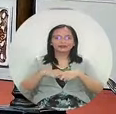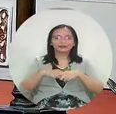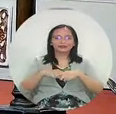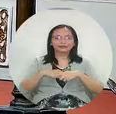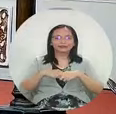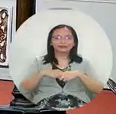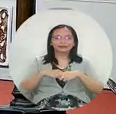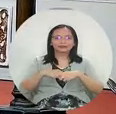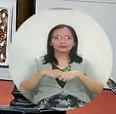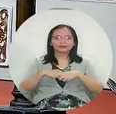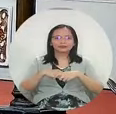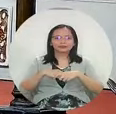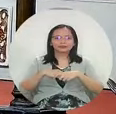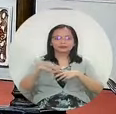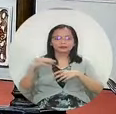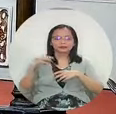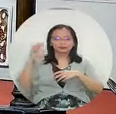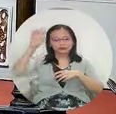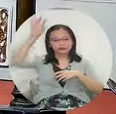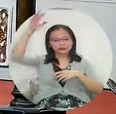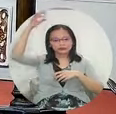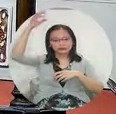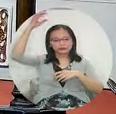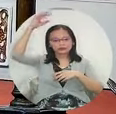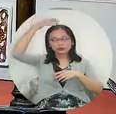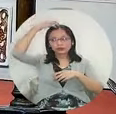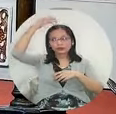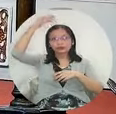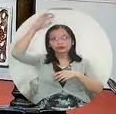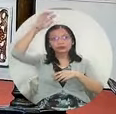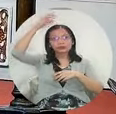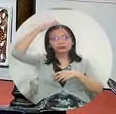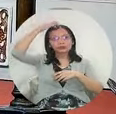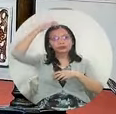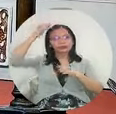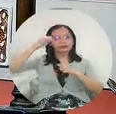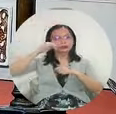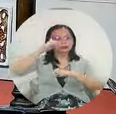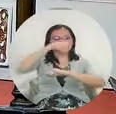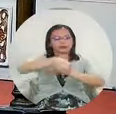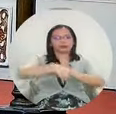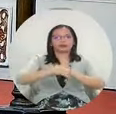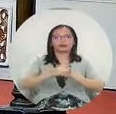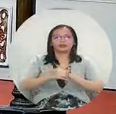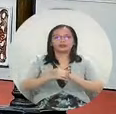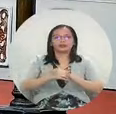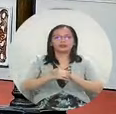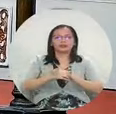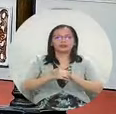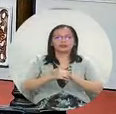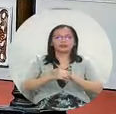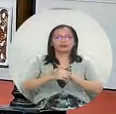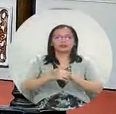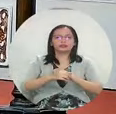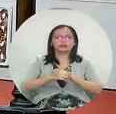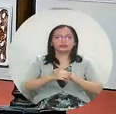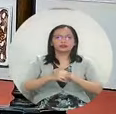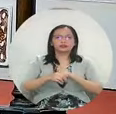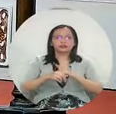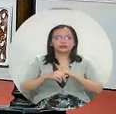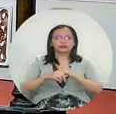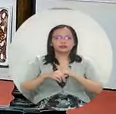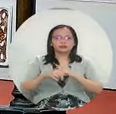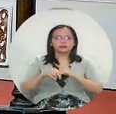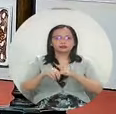unang Baptist. Giimbitar sa Muslim ang Baptist. Ha? Giimbitar. Paabot na din sa kuhan, sa pultahan, ingon